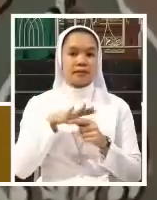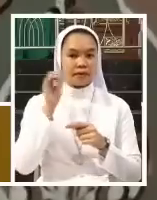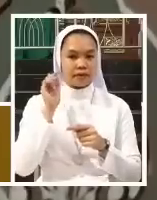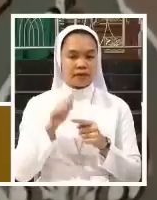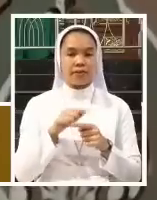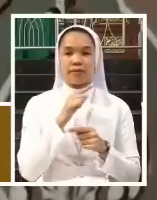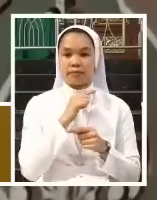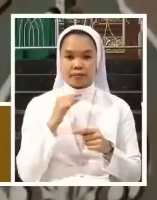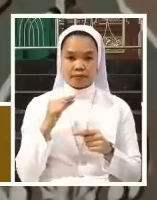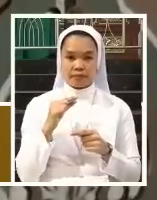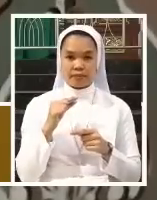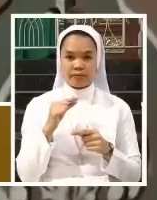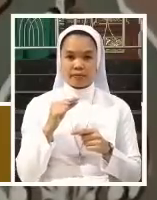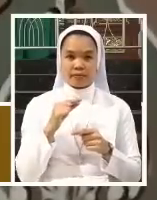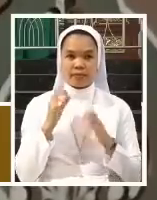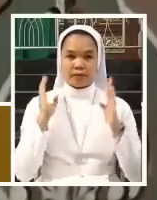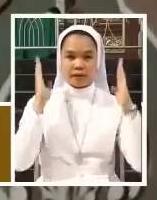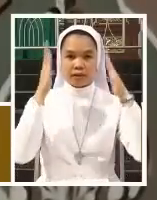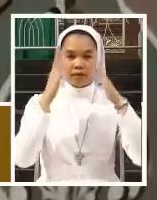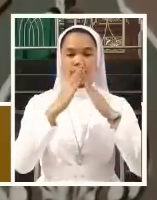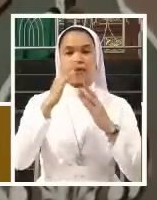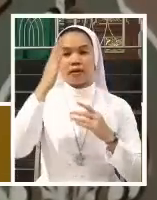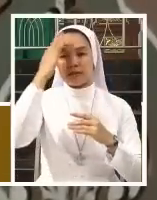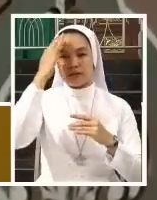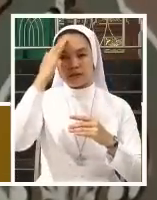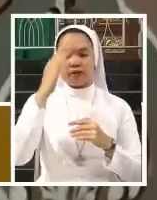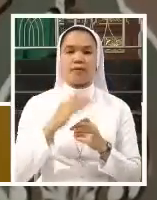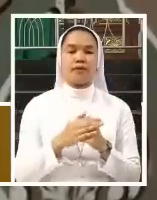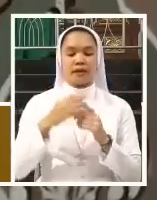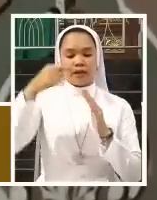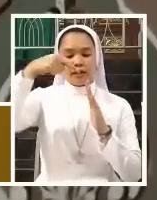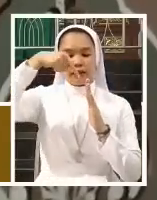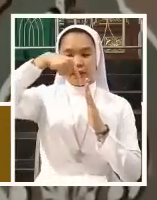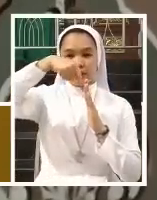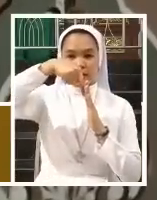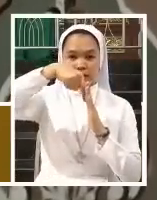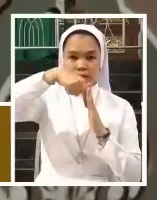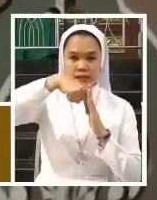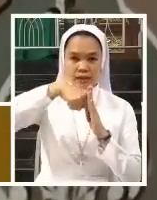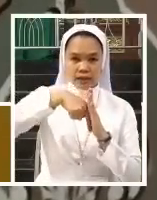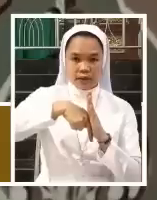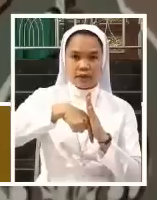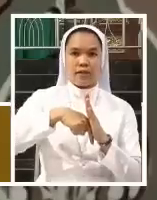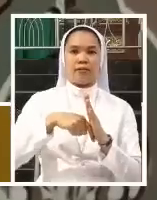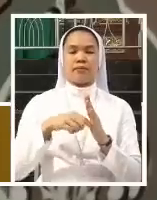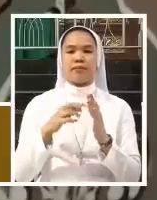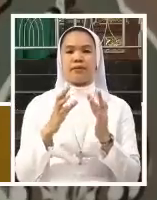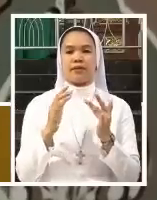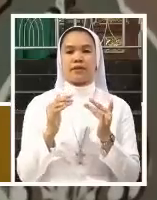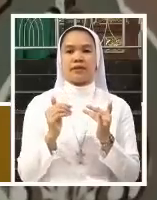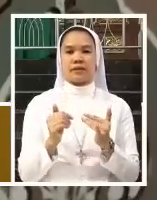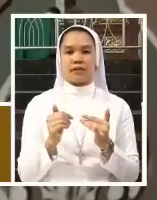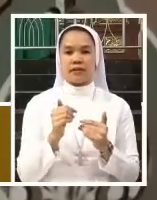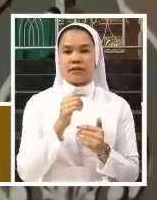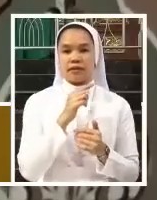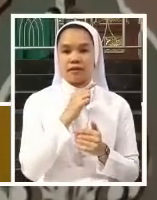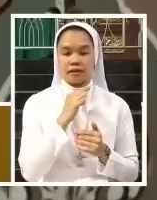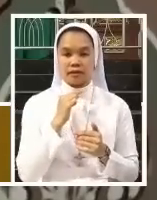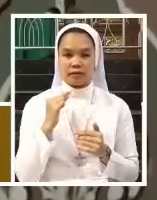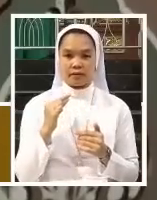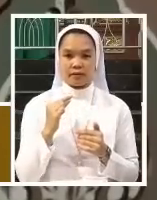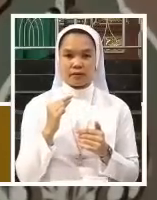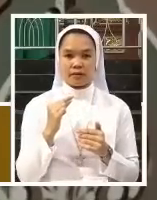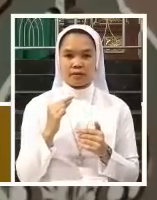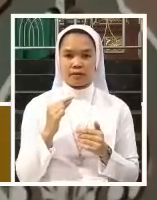Aram kong nagkaigwa na kamong mararam makaraman sa teolohiya kang priesthood. But it is